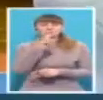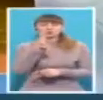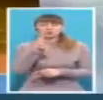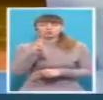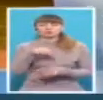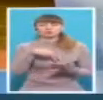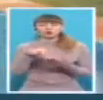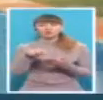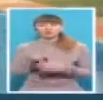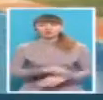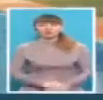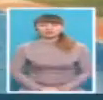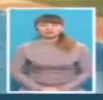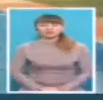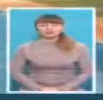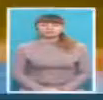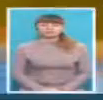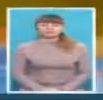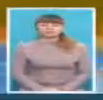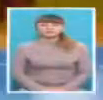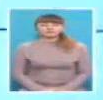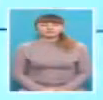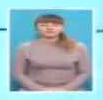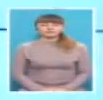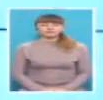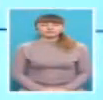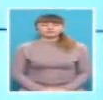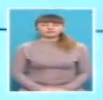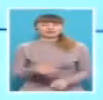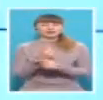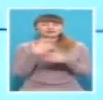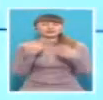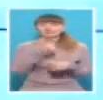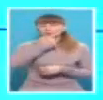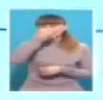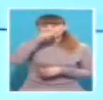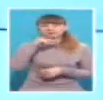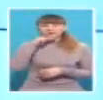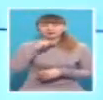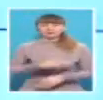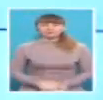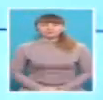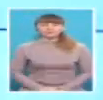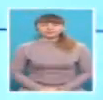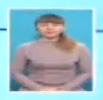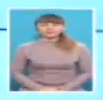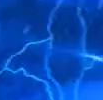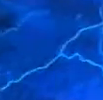Дүйсебай ғана қатысады. Бұл үздік 16 спортшының тізіміне енді. Бүгінге осы, жеңісті күндерде жол қанша.